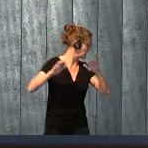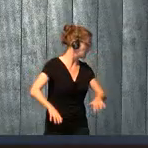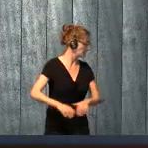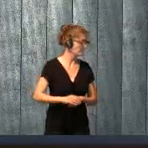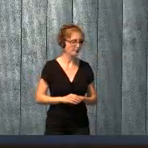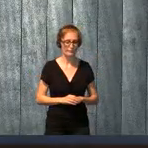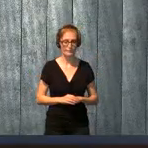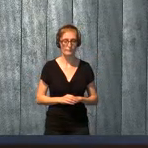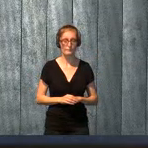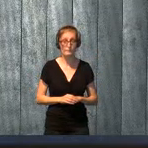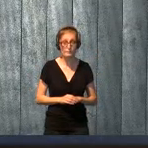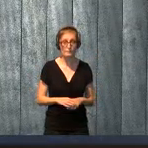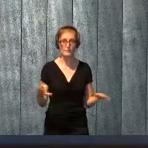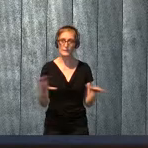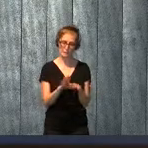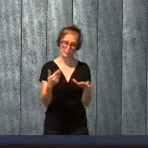On peut être pessimiste